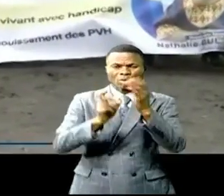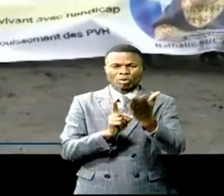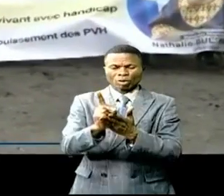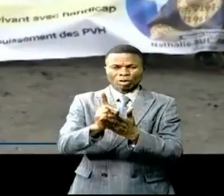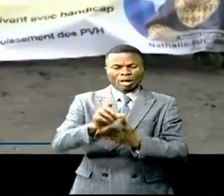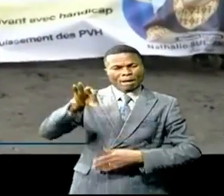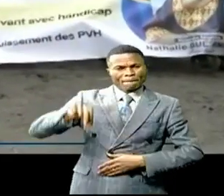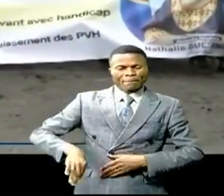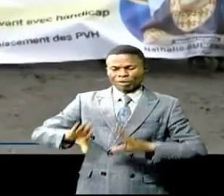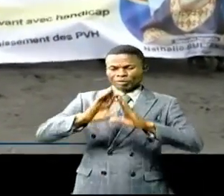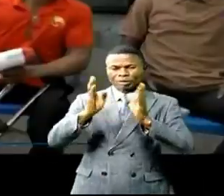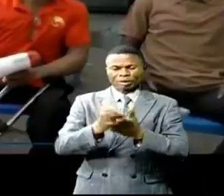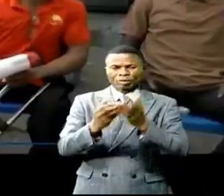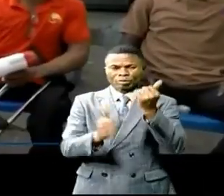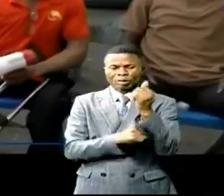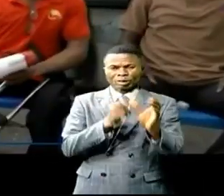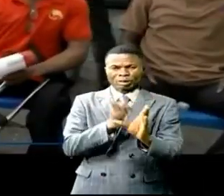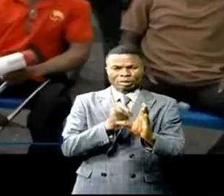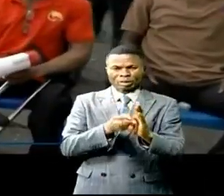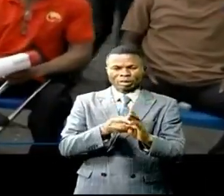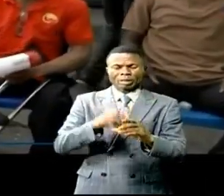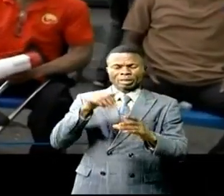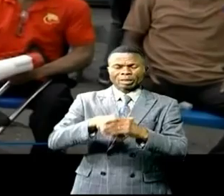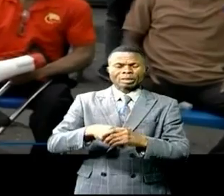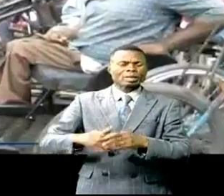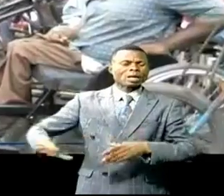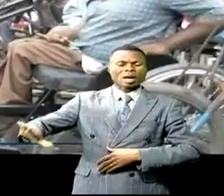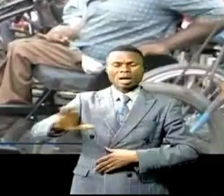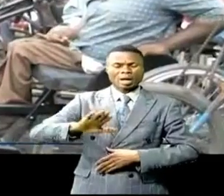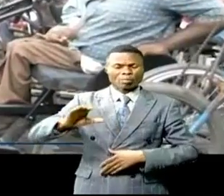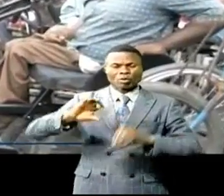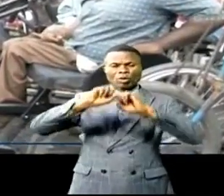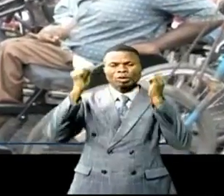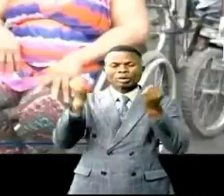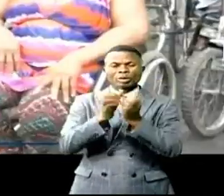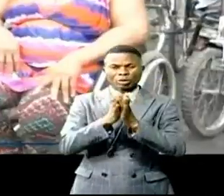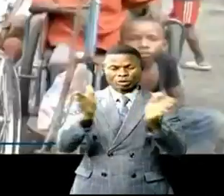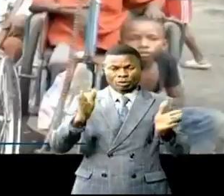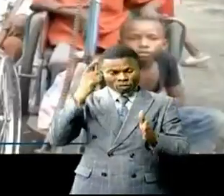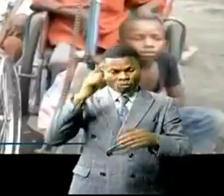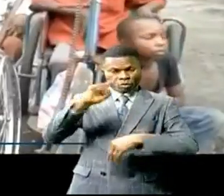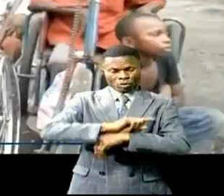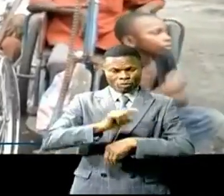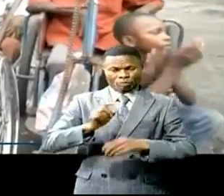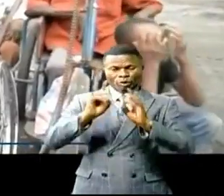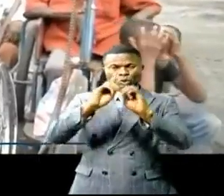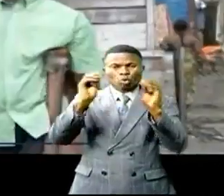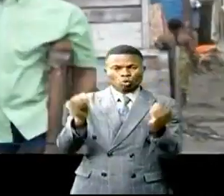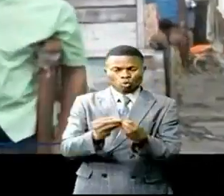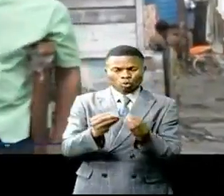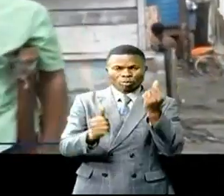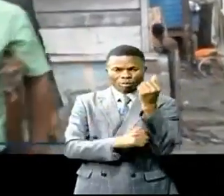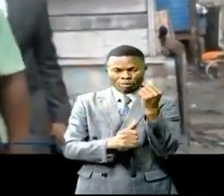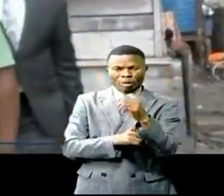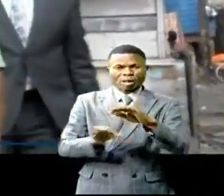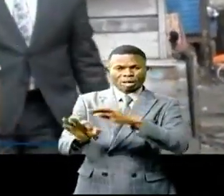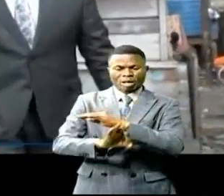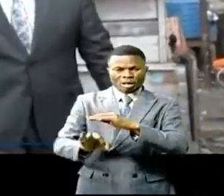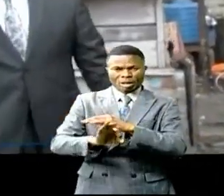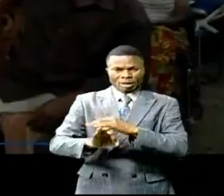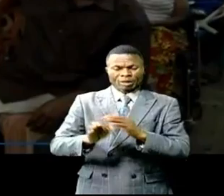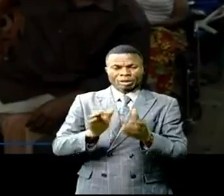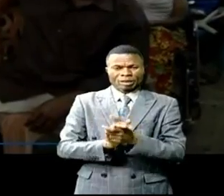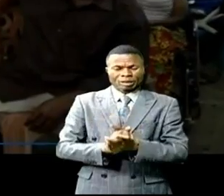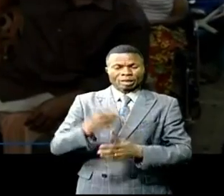les bien-être des personnes handicapées dans toutes les sphères de la société. En écho à cette journée, une délégation de ces structures, chère à l'honorable